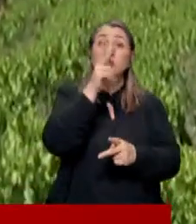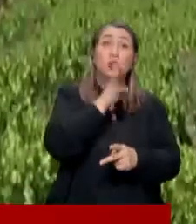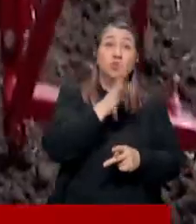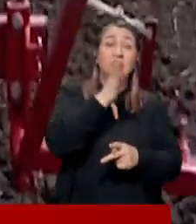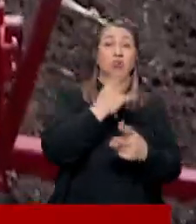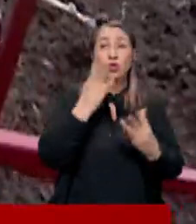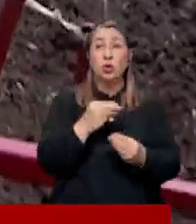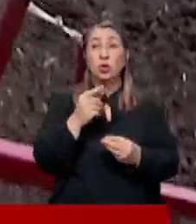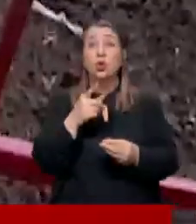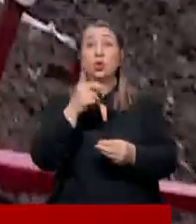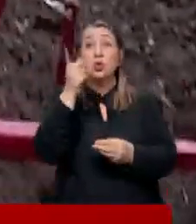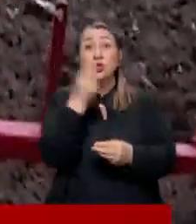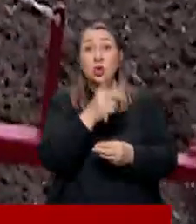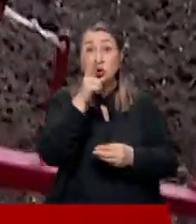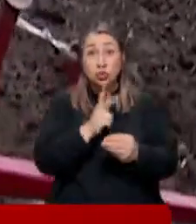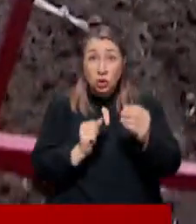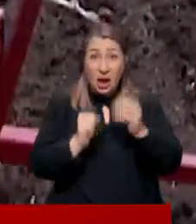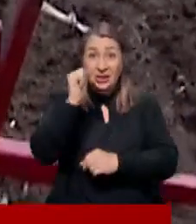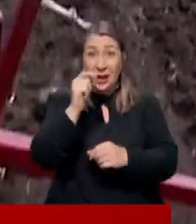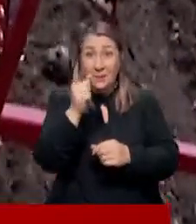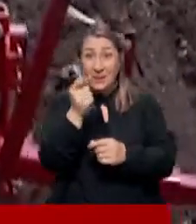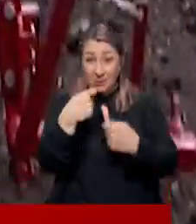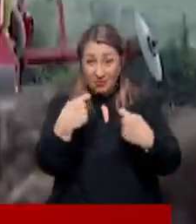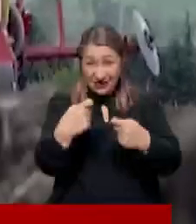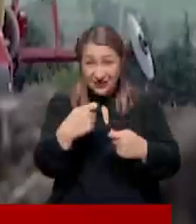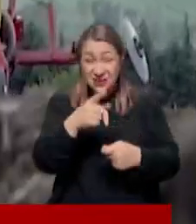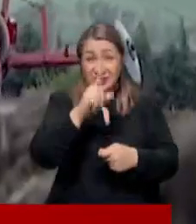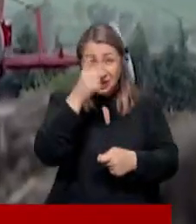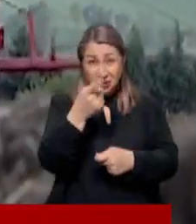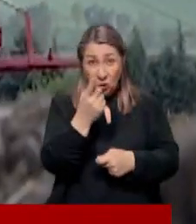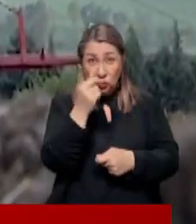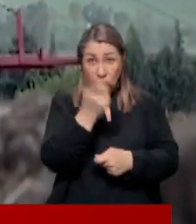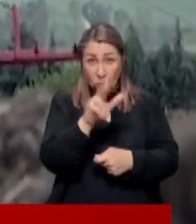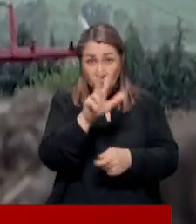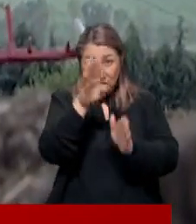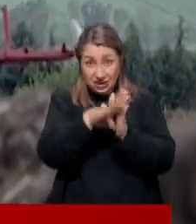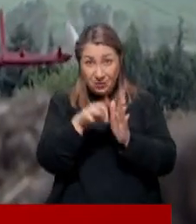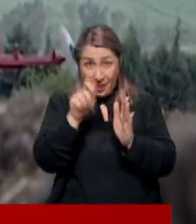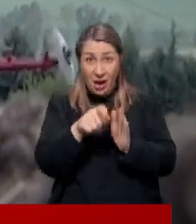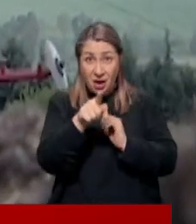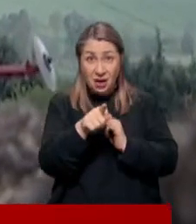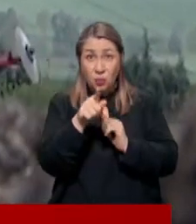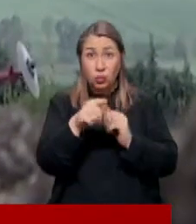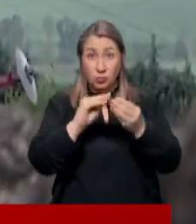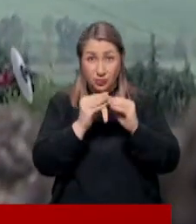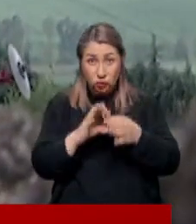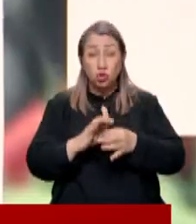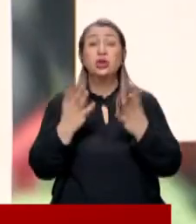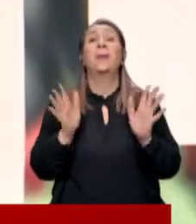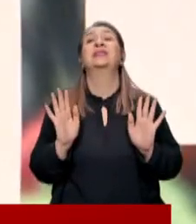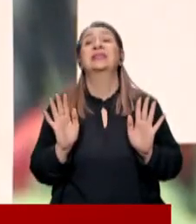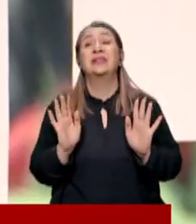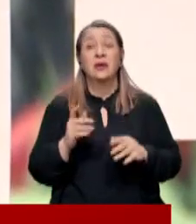oldu. %300 artan bir girdide siz sadece %30'luk bir indirim yaparak bu sorunu